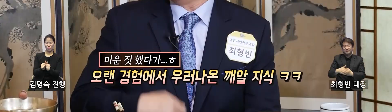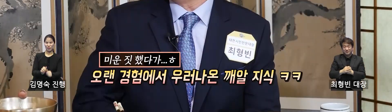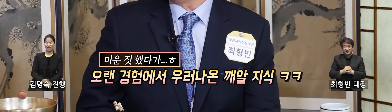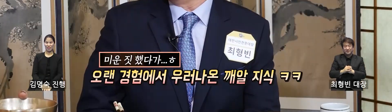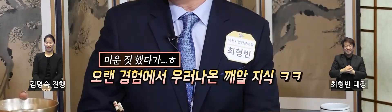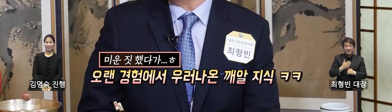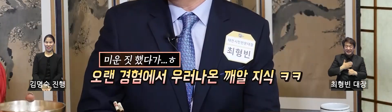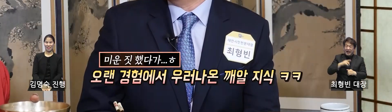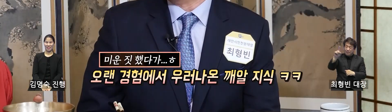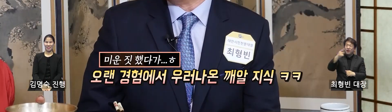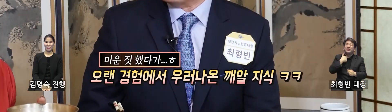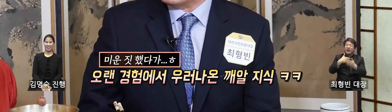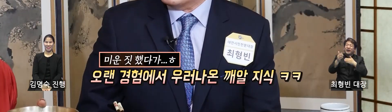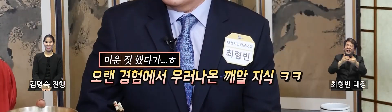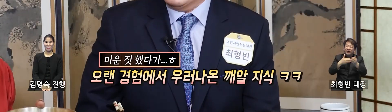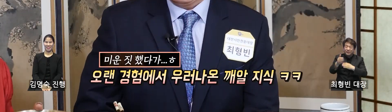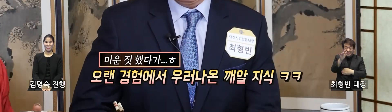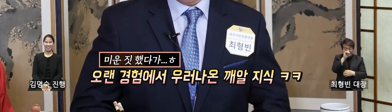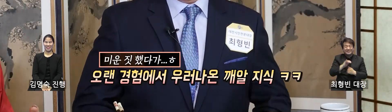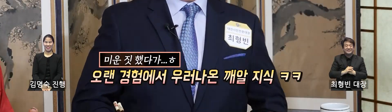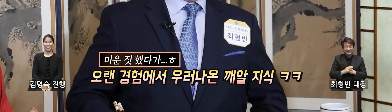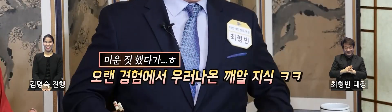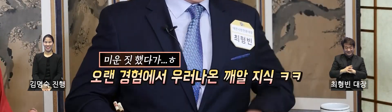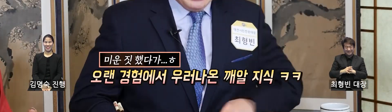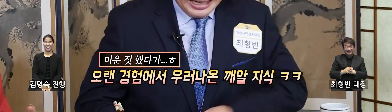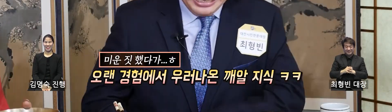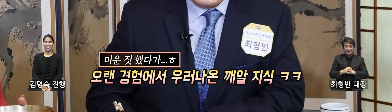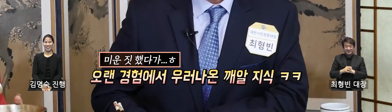번에 한 버니까 거 같아요 제가 미우치아 는 당하다가